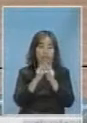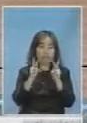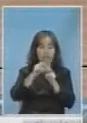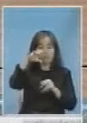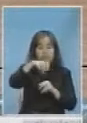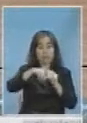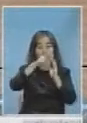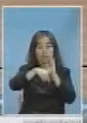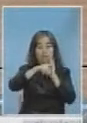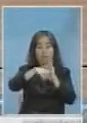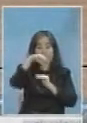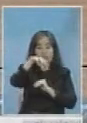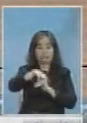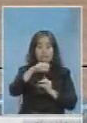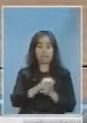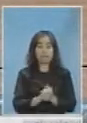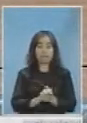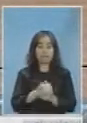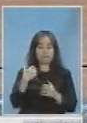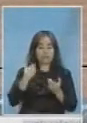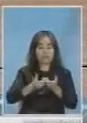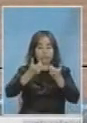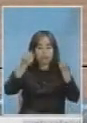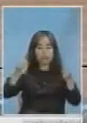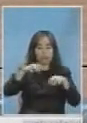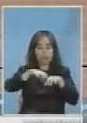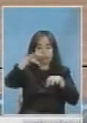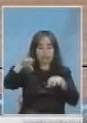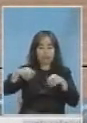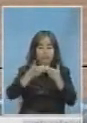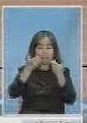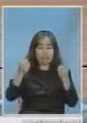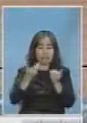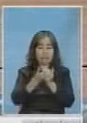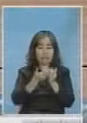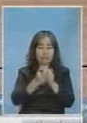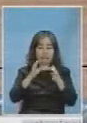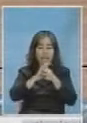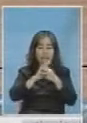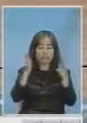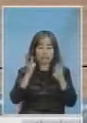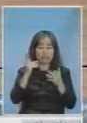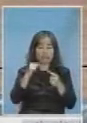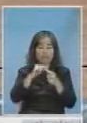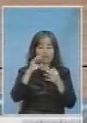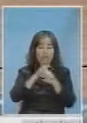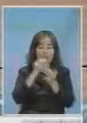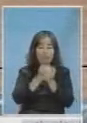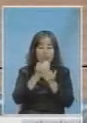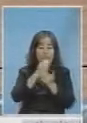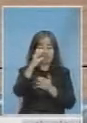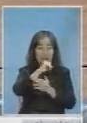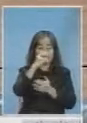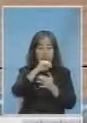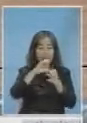ตรีเนี่ยไปตั้งงบที่เกี่ยวข้องกับเงินราชการรับของทุกหน่วยงานมาไ